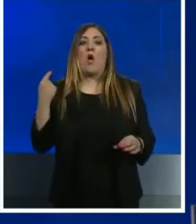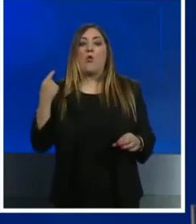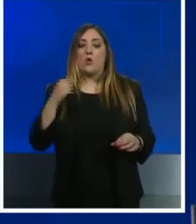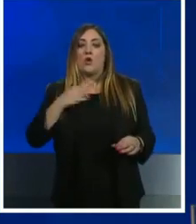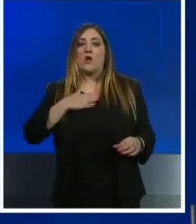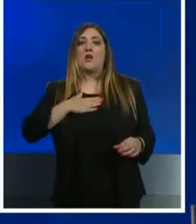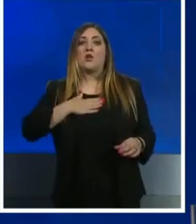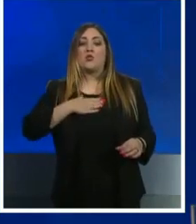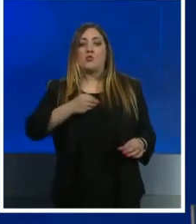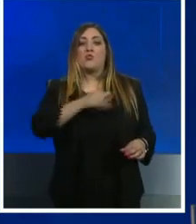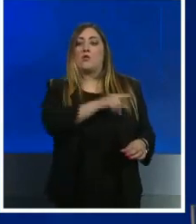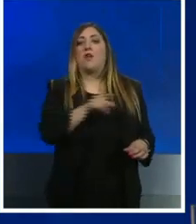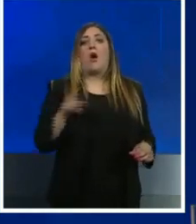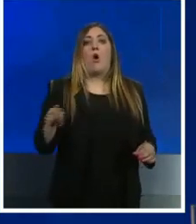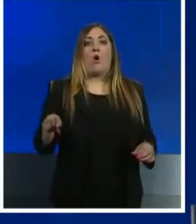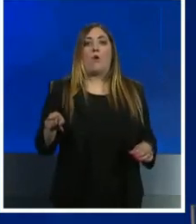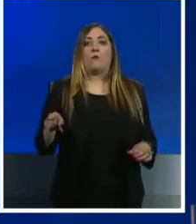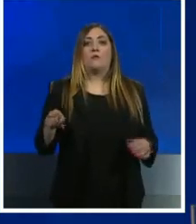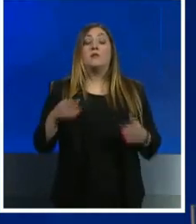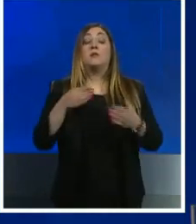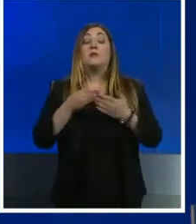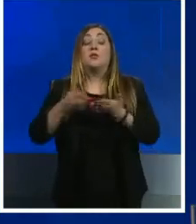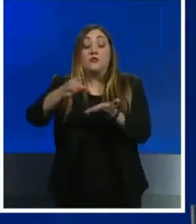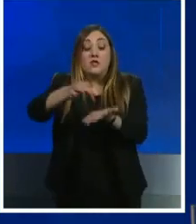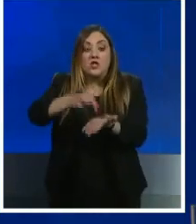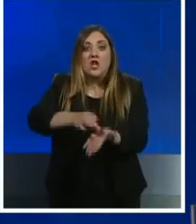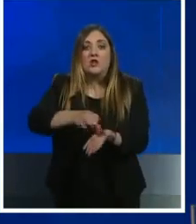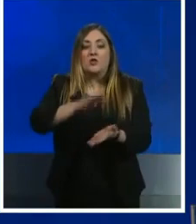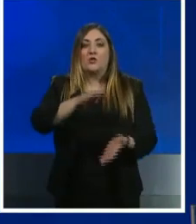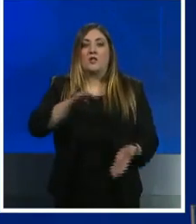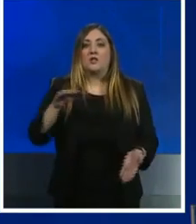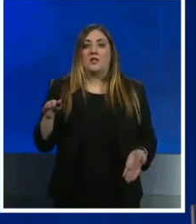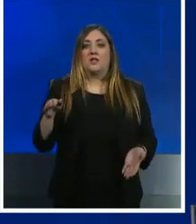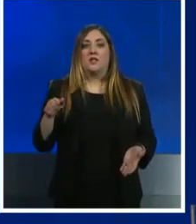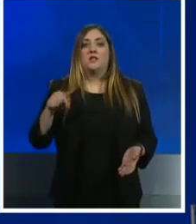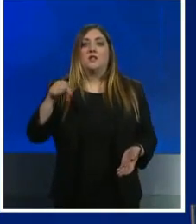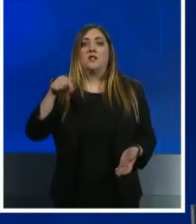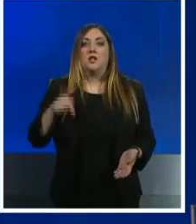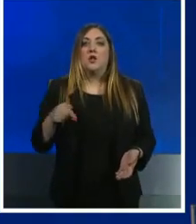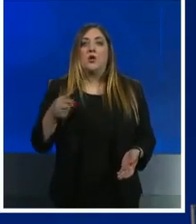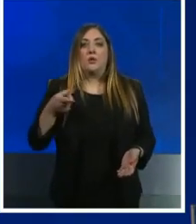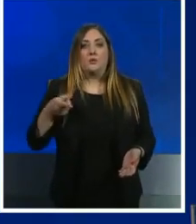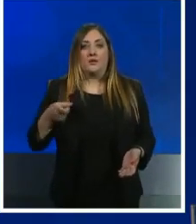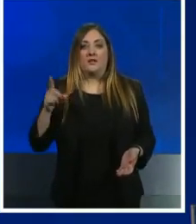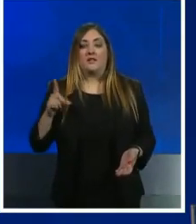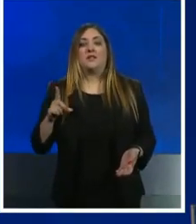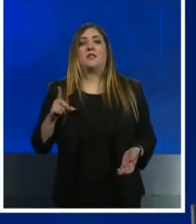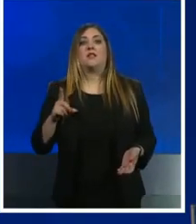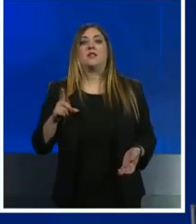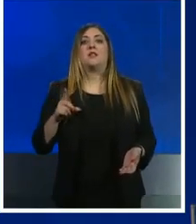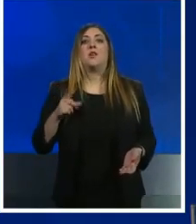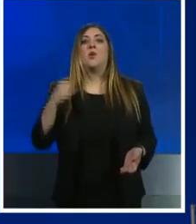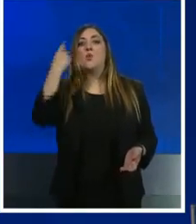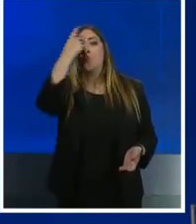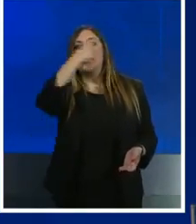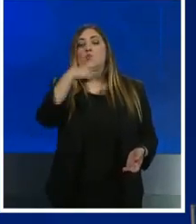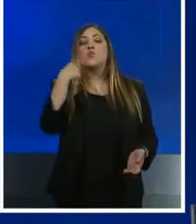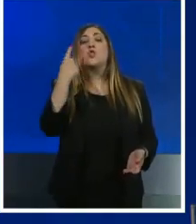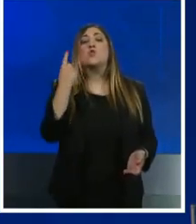tal-politika lin-nies. Illum għandna partit li għandu wiċċ wieħed,